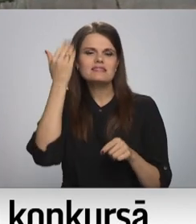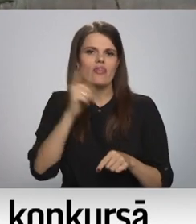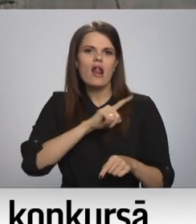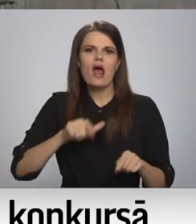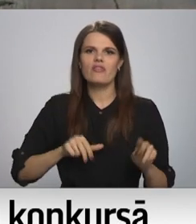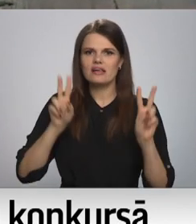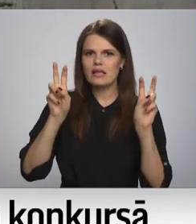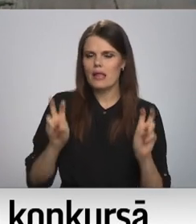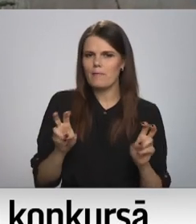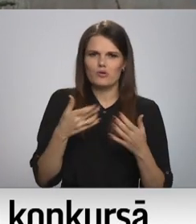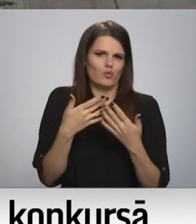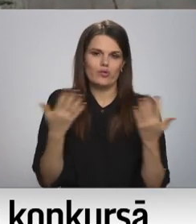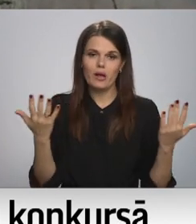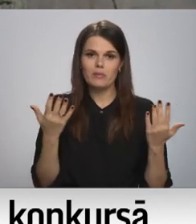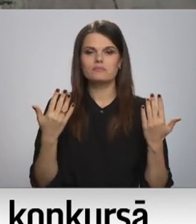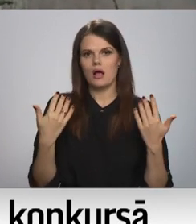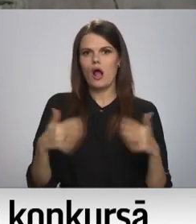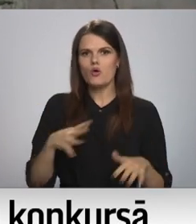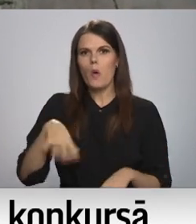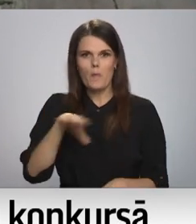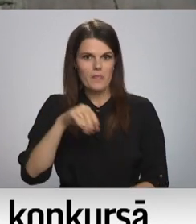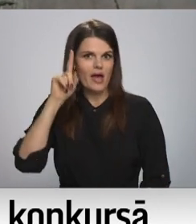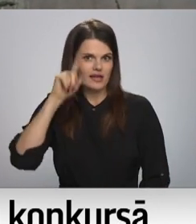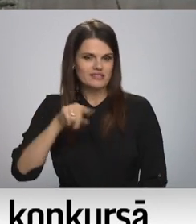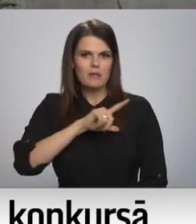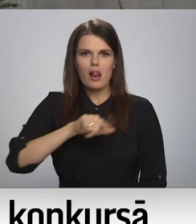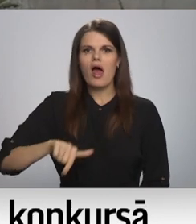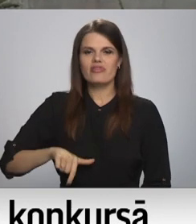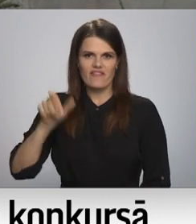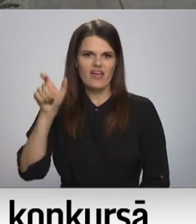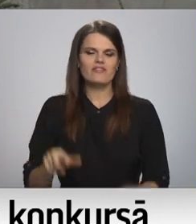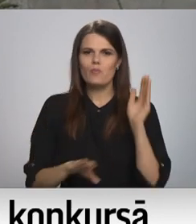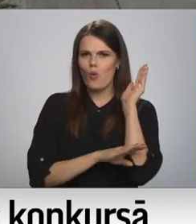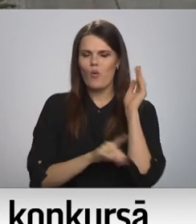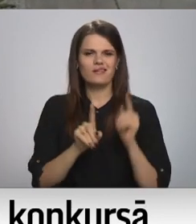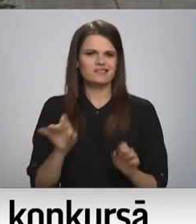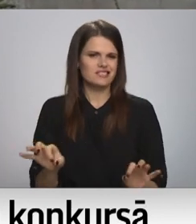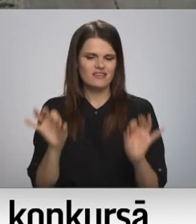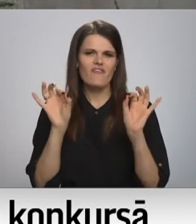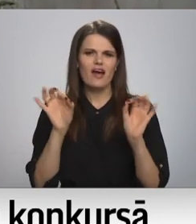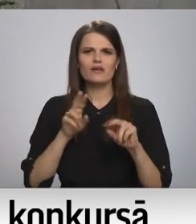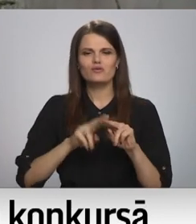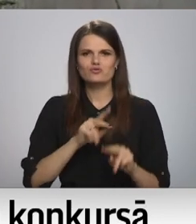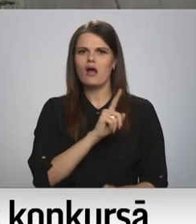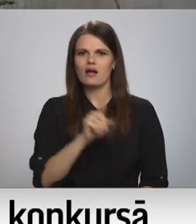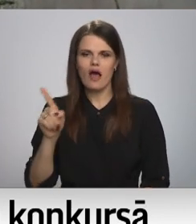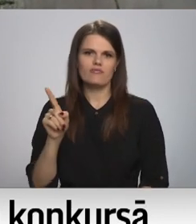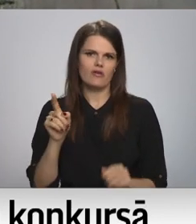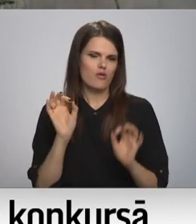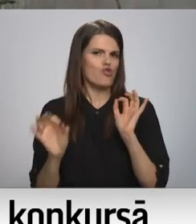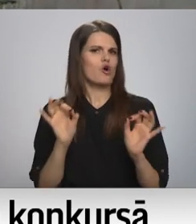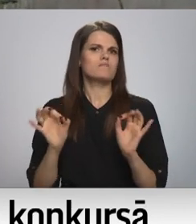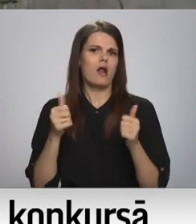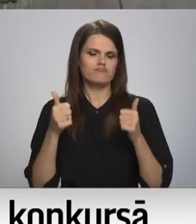tematika un tam līdzīgi. Un, kā jau mēs zinām, latvietim tas koks ir ļoti svarīgs un pie katras normālas saimniecības ir skaisti